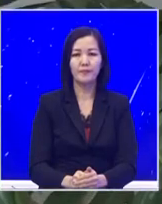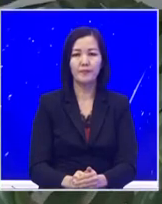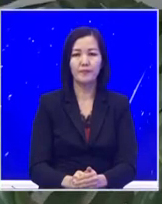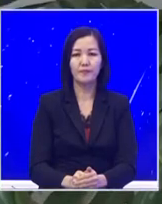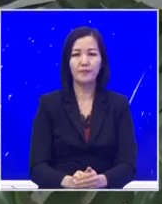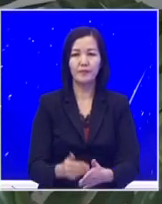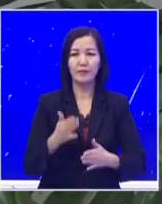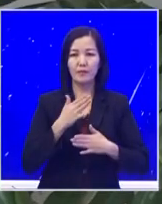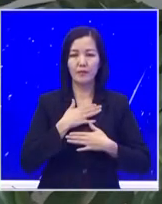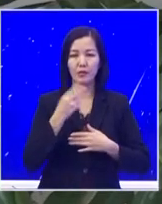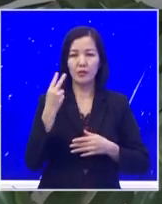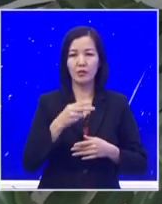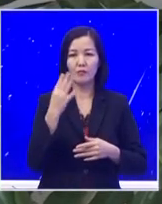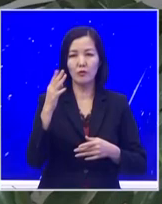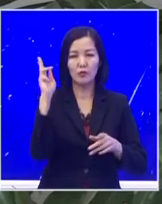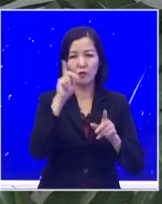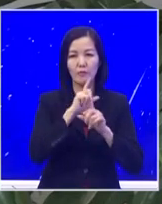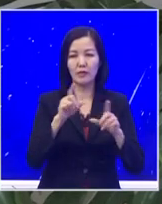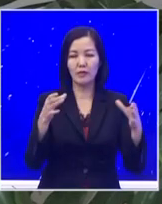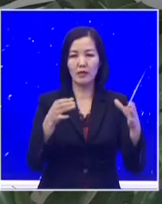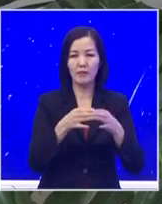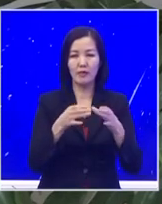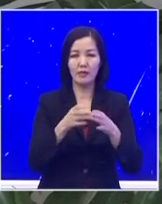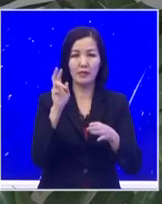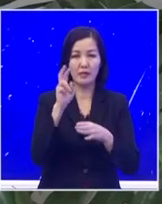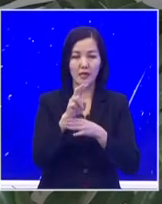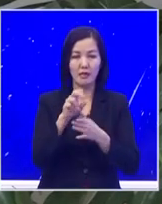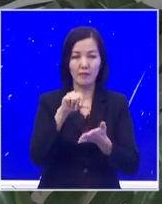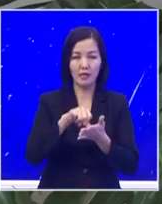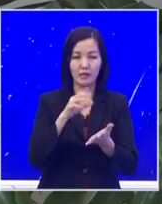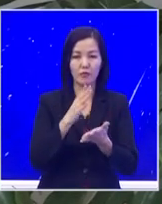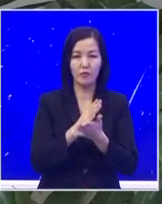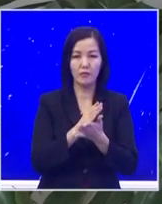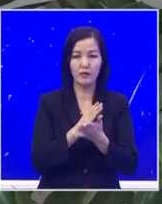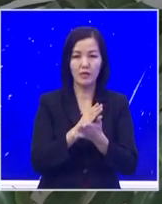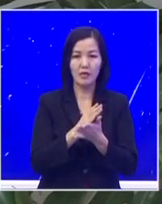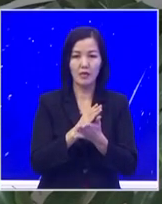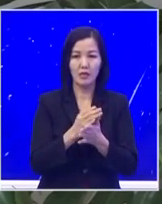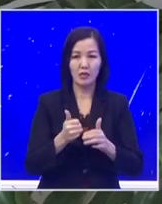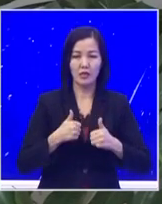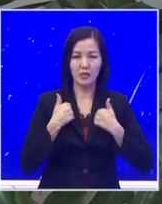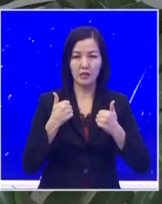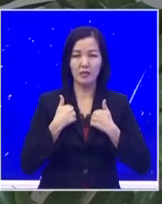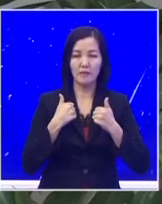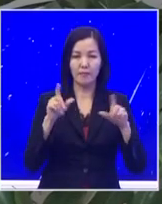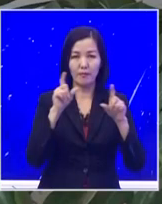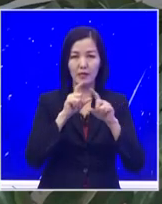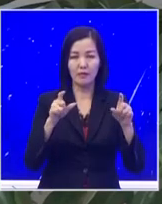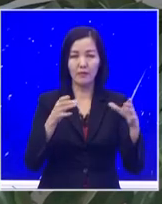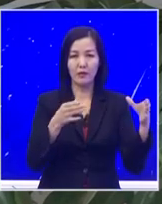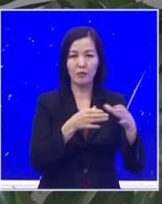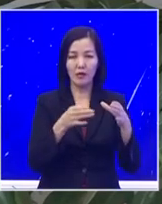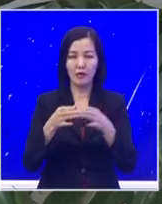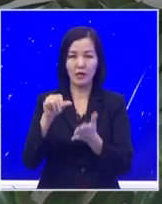Біз 24-ші лицейдің командасы келдік. Енді шамамыз жеткенше мектептердің бәрі осындай